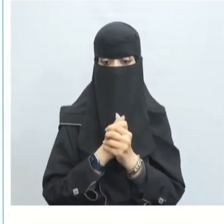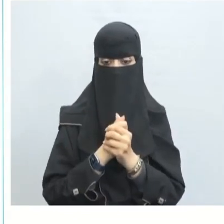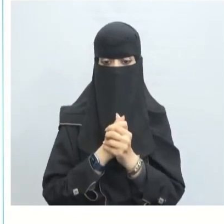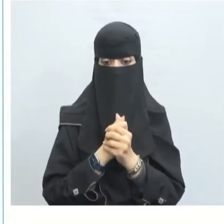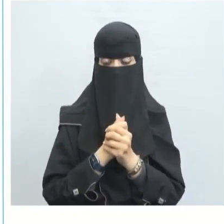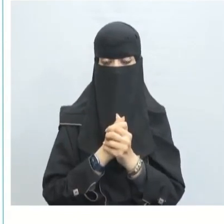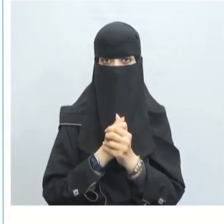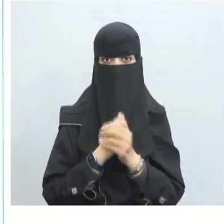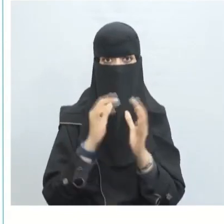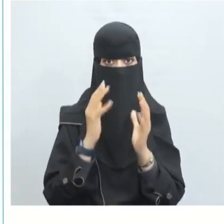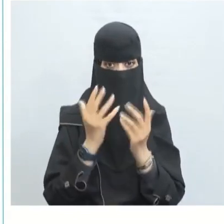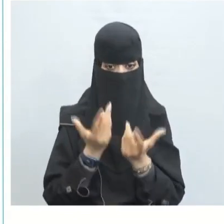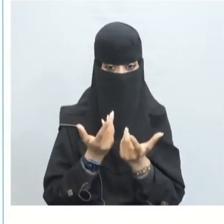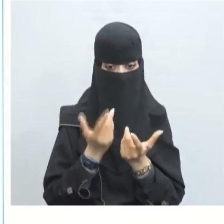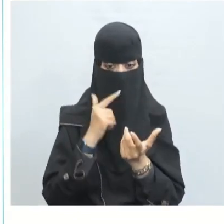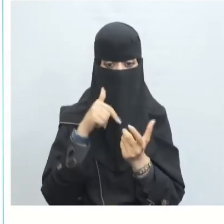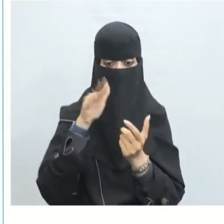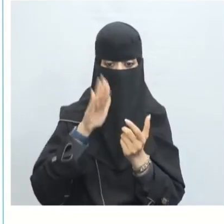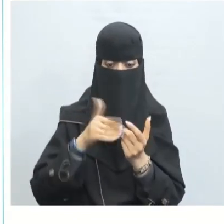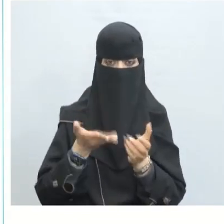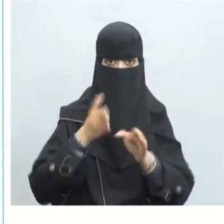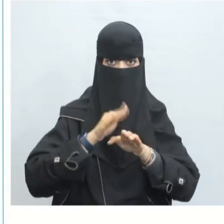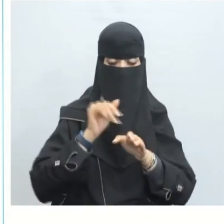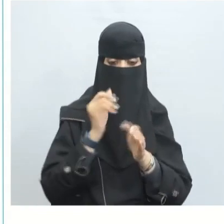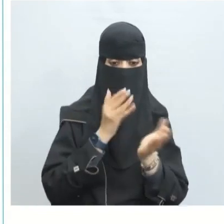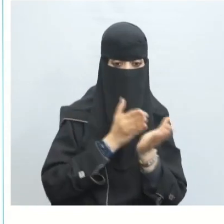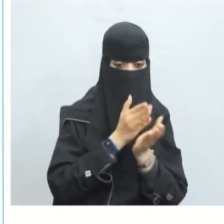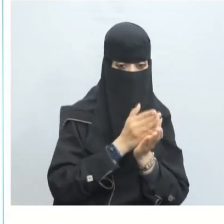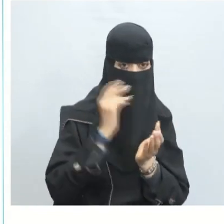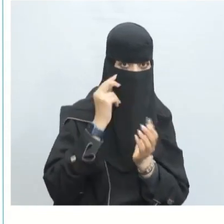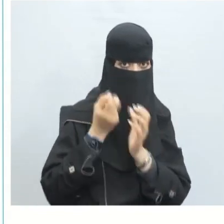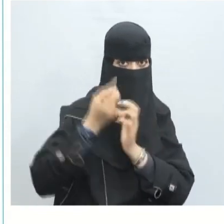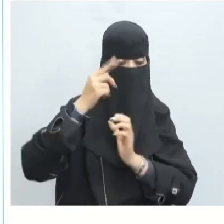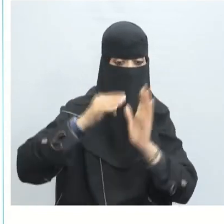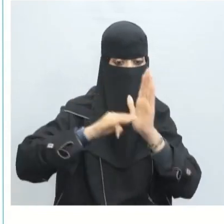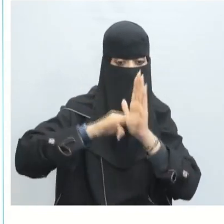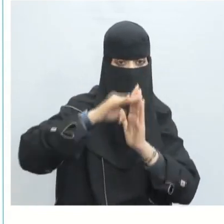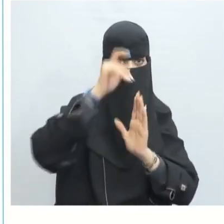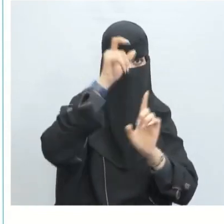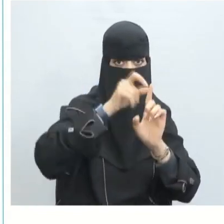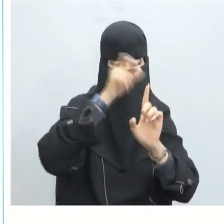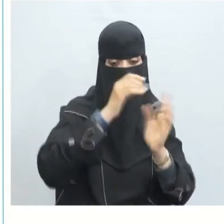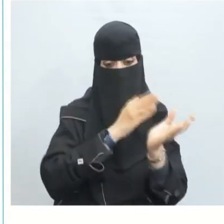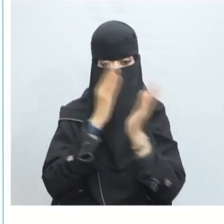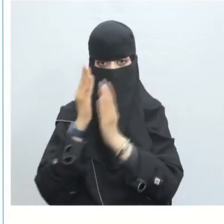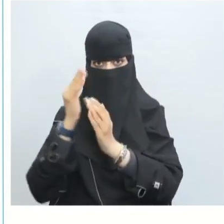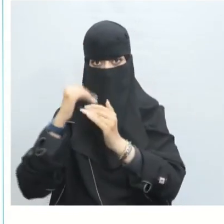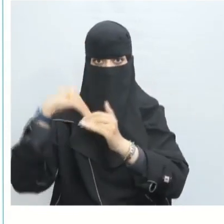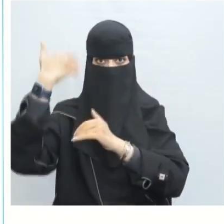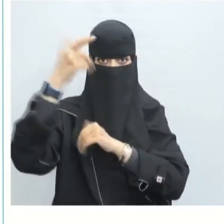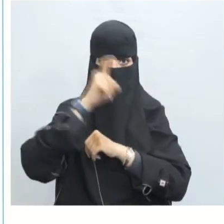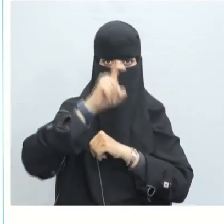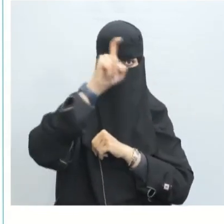ياتي طرق اخرى اوقد تلجا الشركات الى طرق اخرى غير التي تم الحديث عنها في هذا اليوم